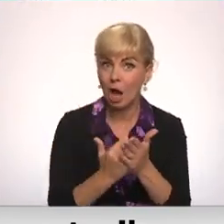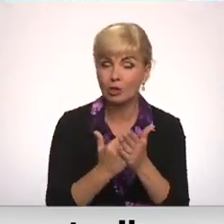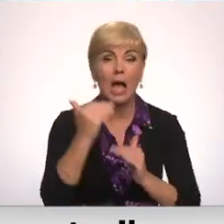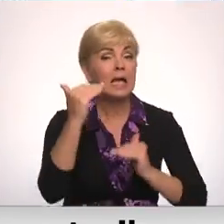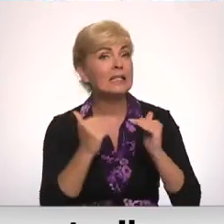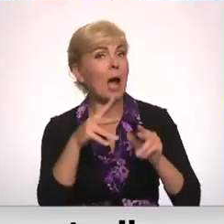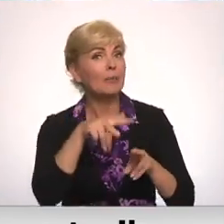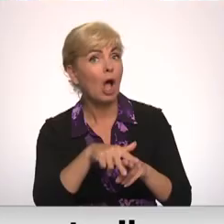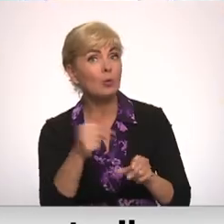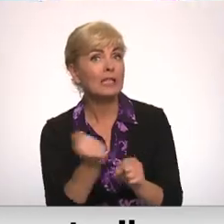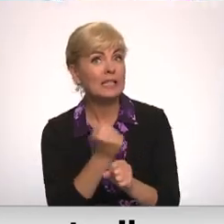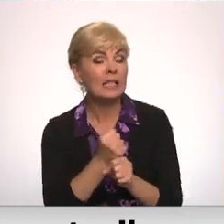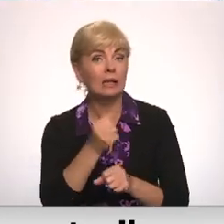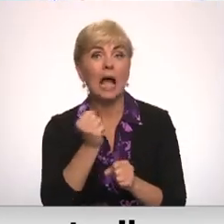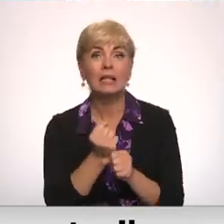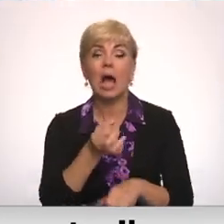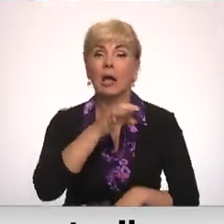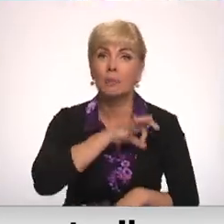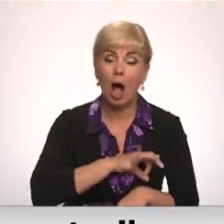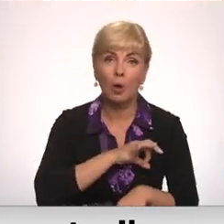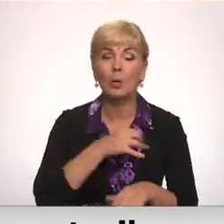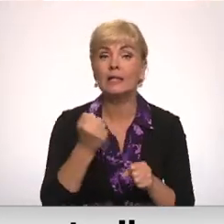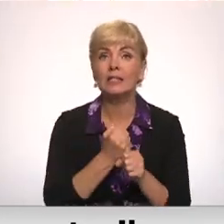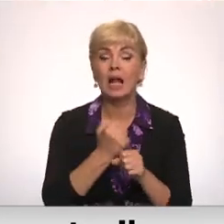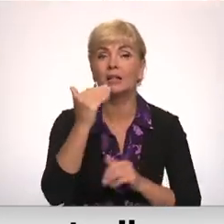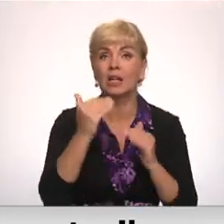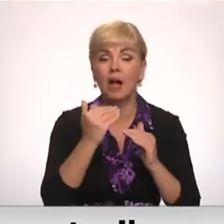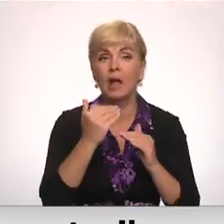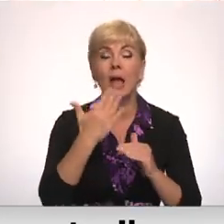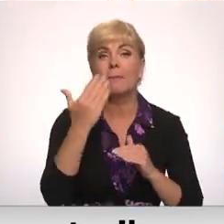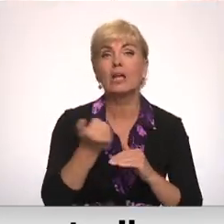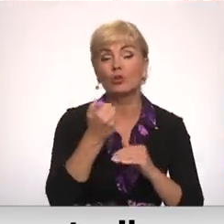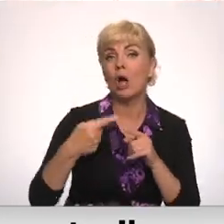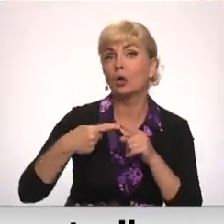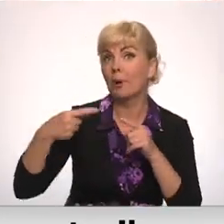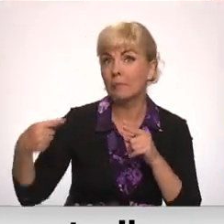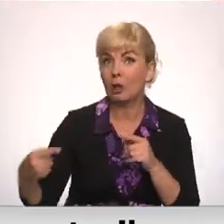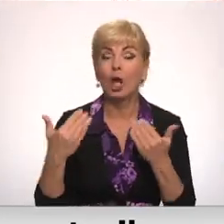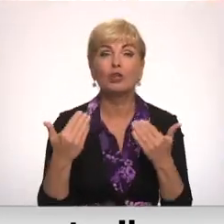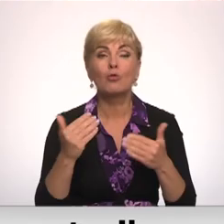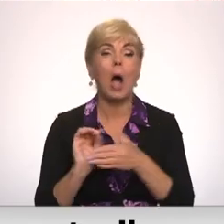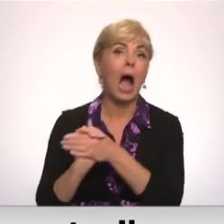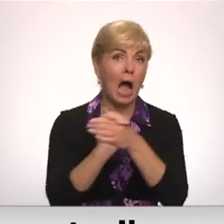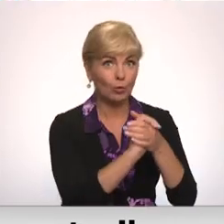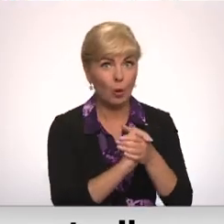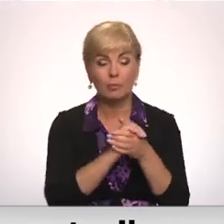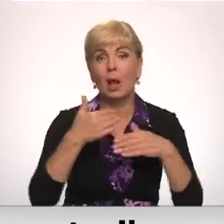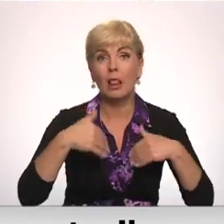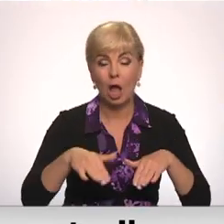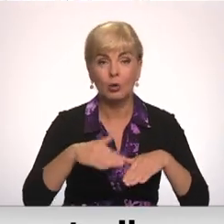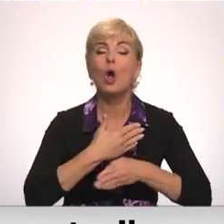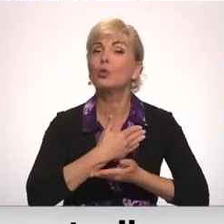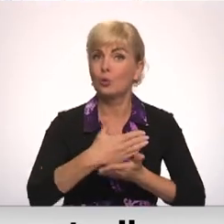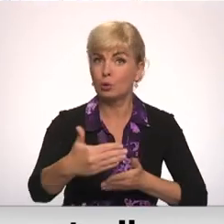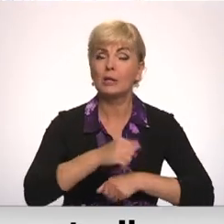un izstrādāt darba algu pieauguma grafiku nākamo 5 gadu periodam. Tāpēc šodien arotbiedrība lēma protestus